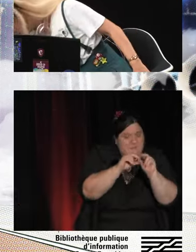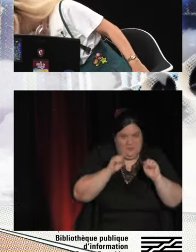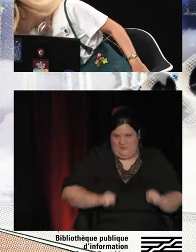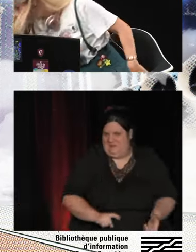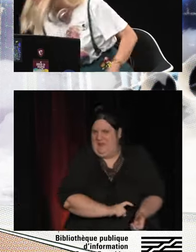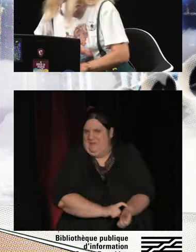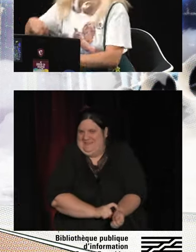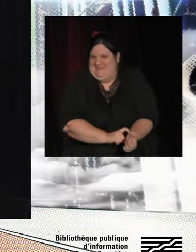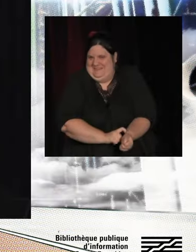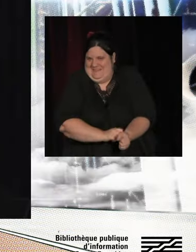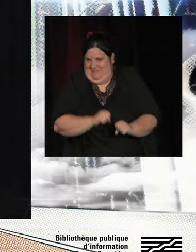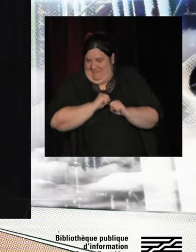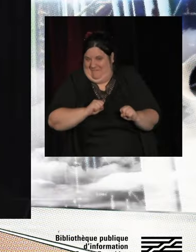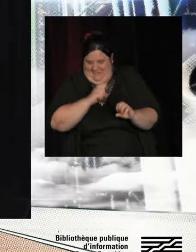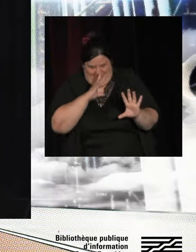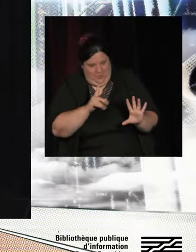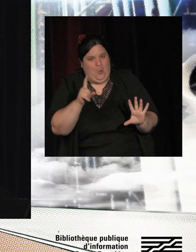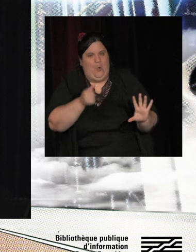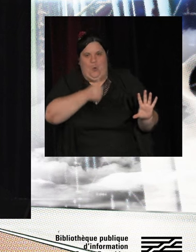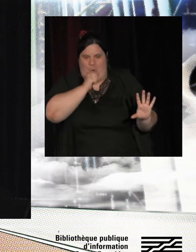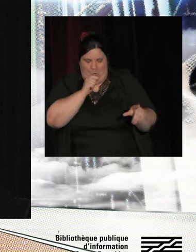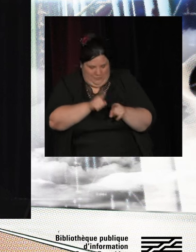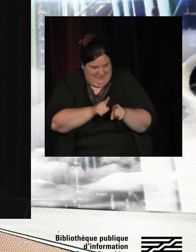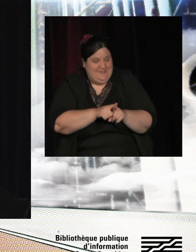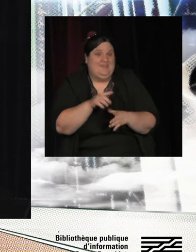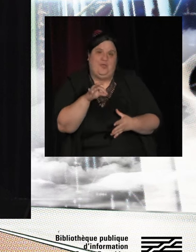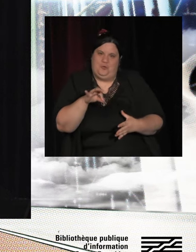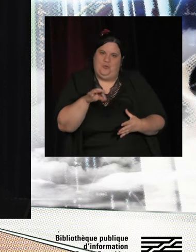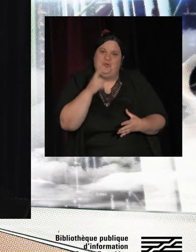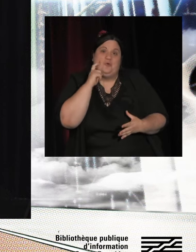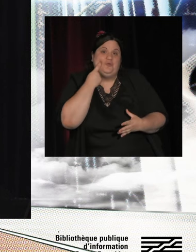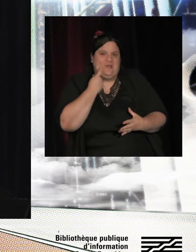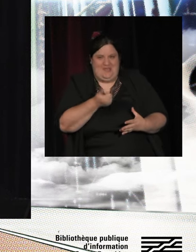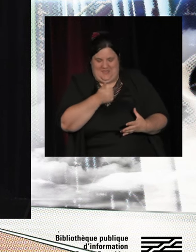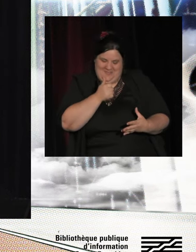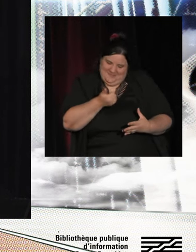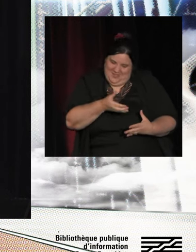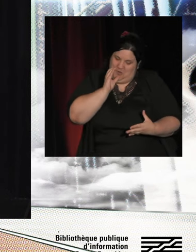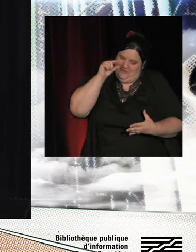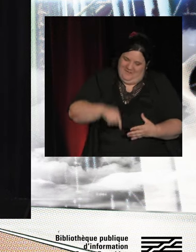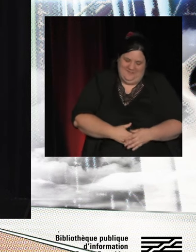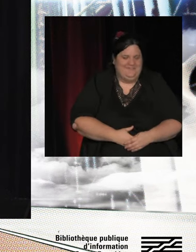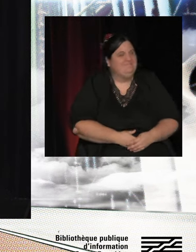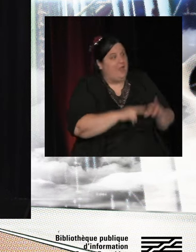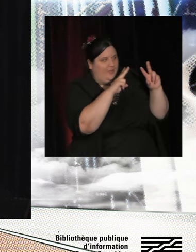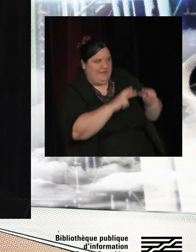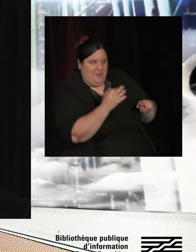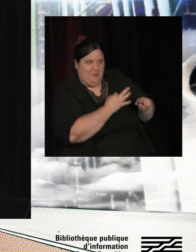l'adrénaline, je vais boire un petit coup. Et prendre un peu de sucre, parce que... Super scénario, merci beaucoup.